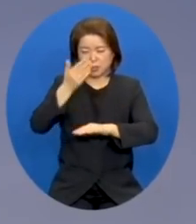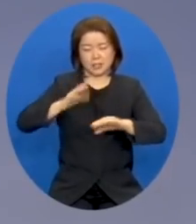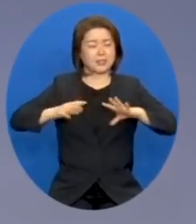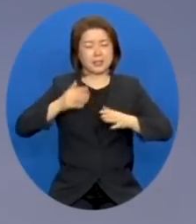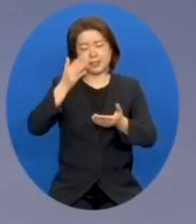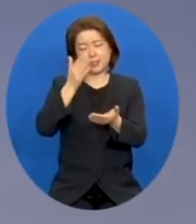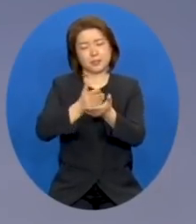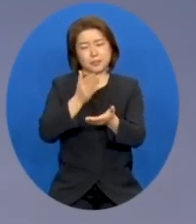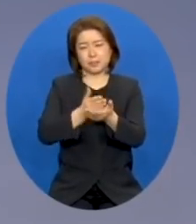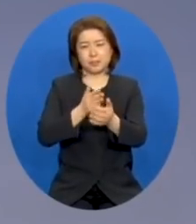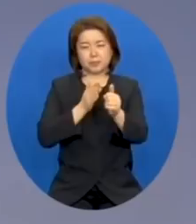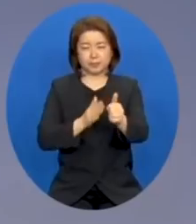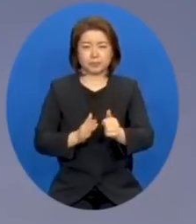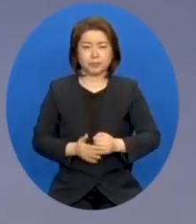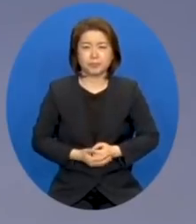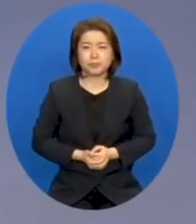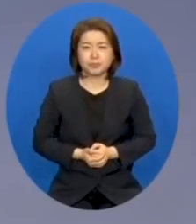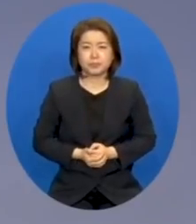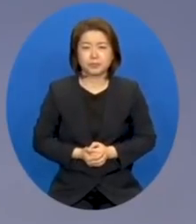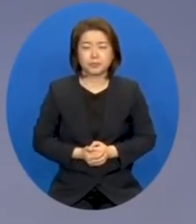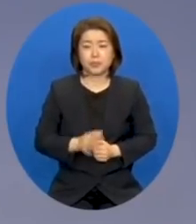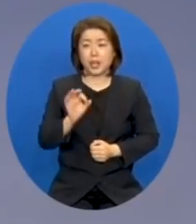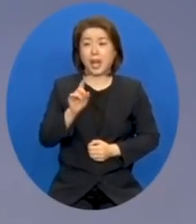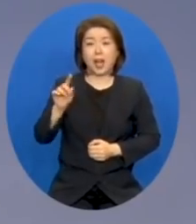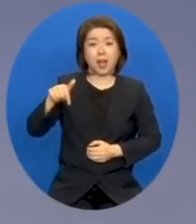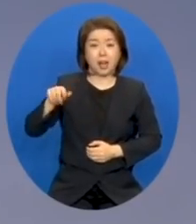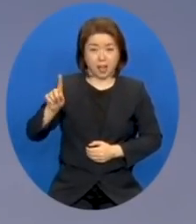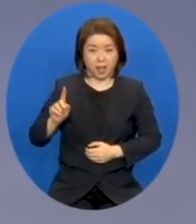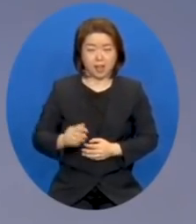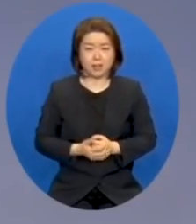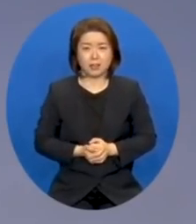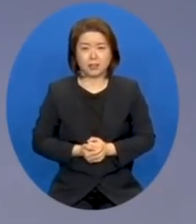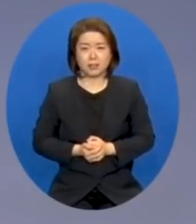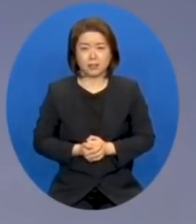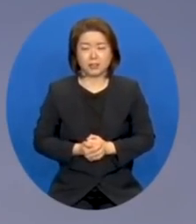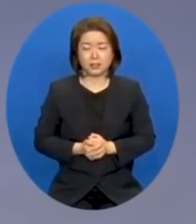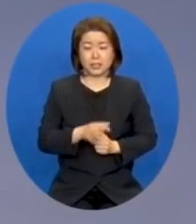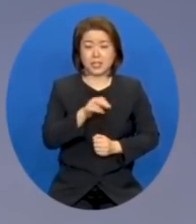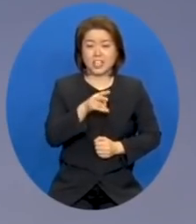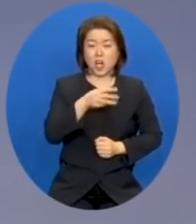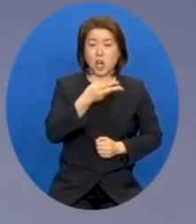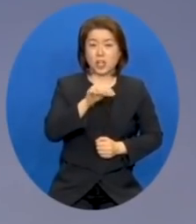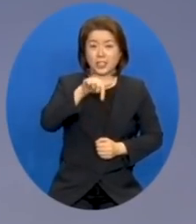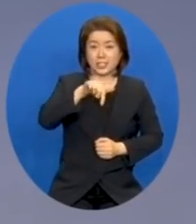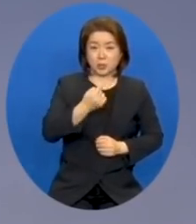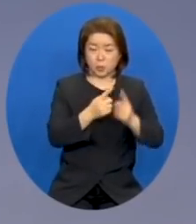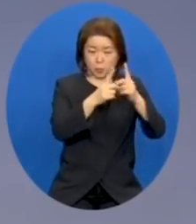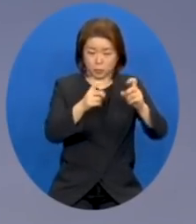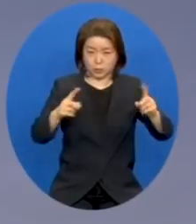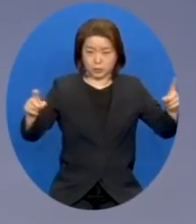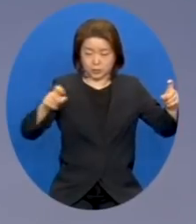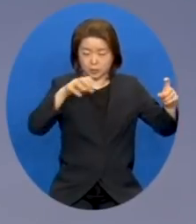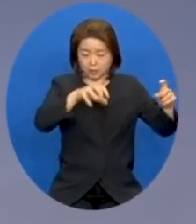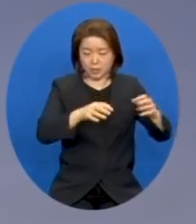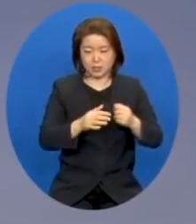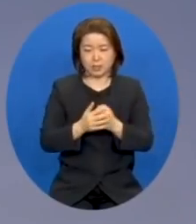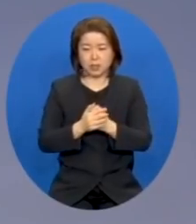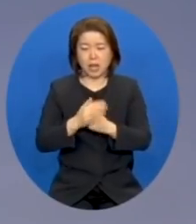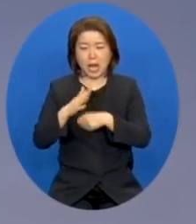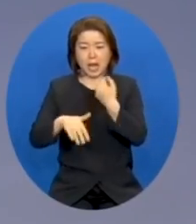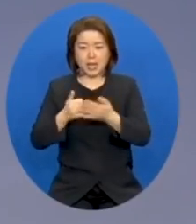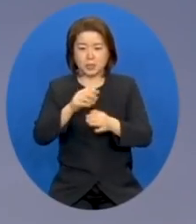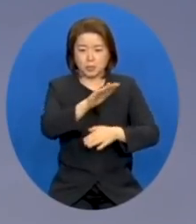바랍니다 아가는 여리고 성에서 하나님의 손대지 말라는 보아의 손